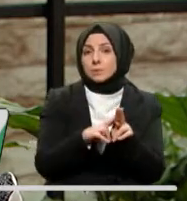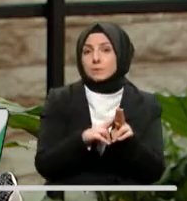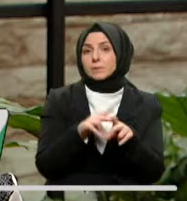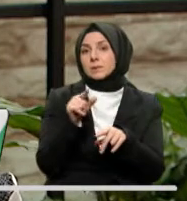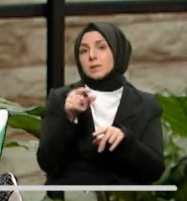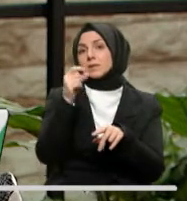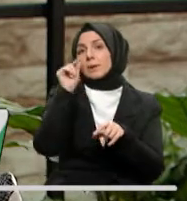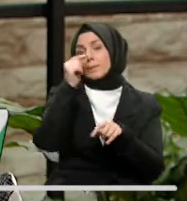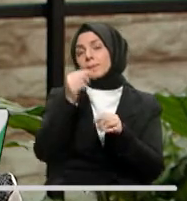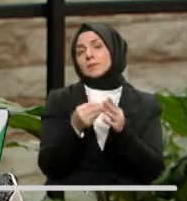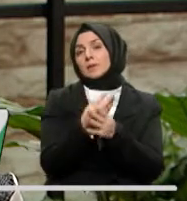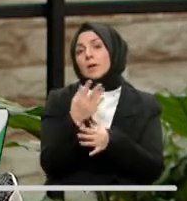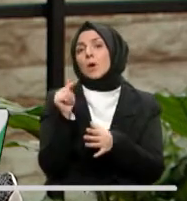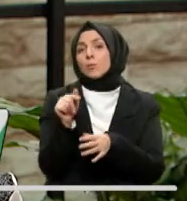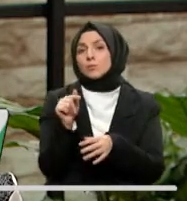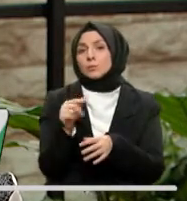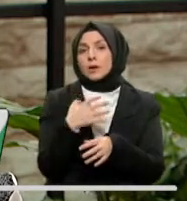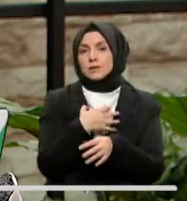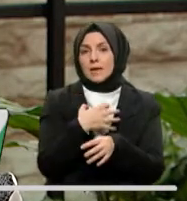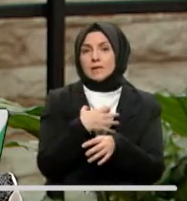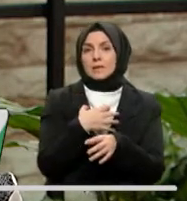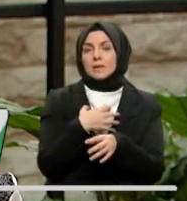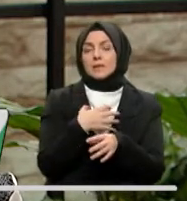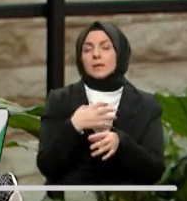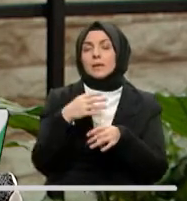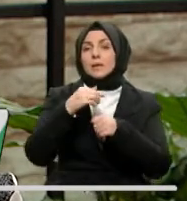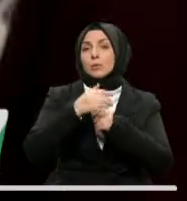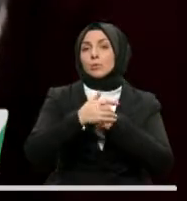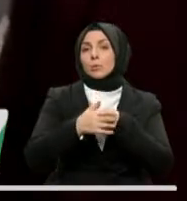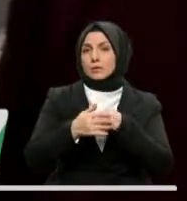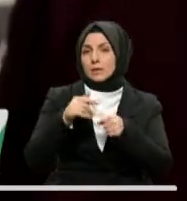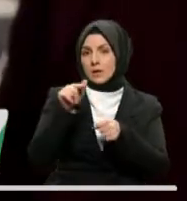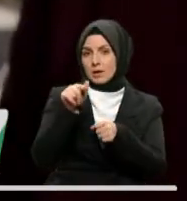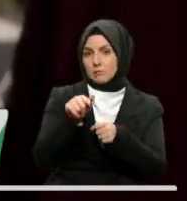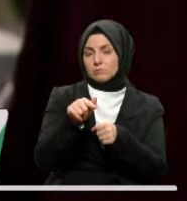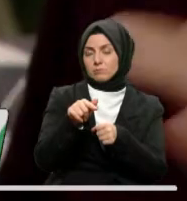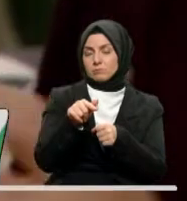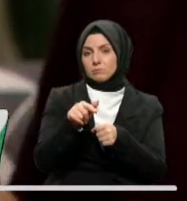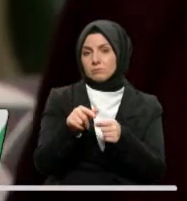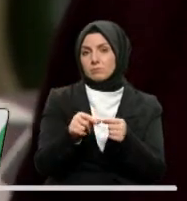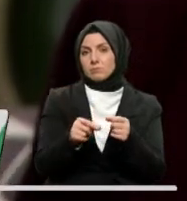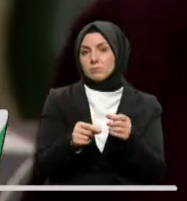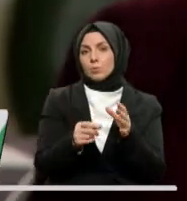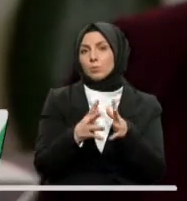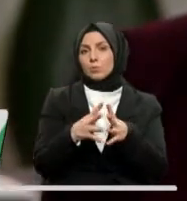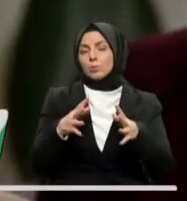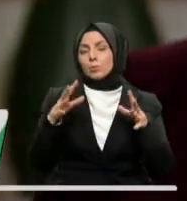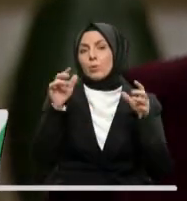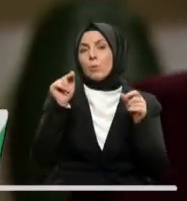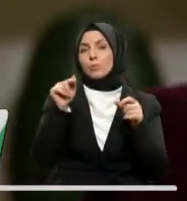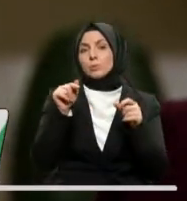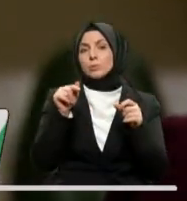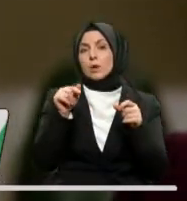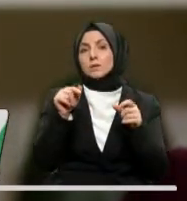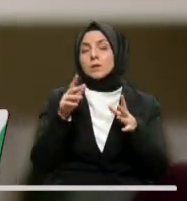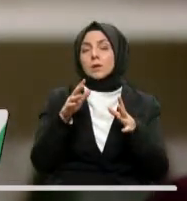kendi orijinal ülkelerinde yani Ana vatanlarında buna ağaç kovuklarında içilir kullanabiliriz ağaçlar var ya ağaçların kovuklarında yosunlar